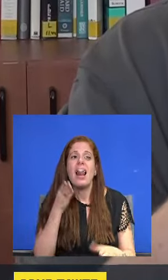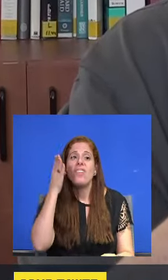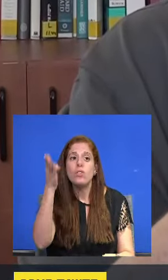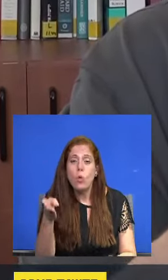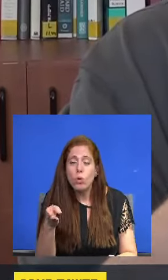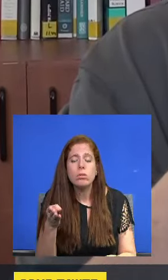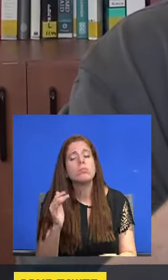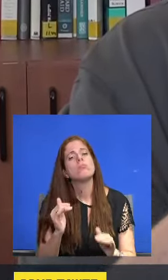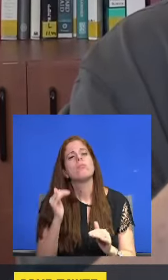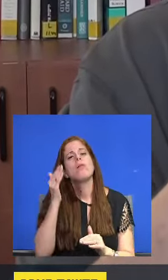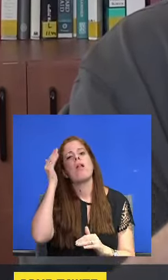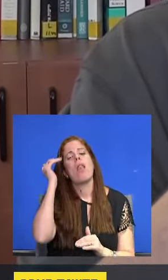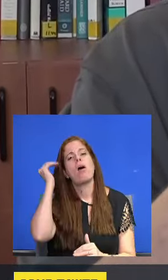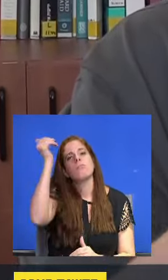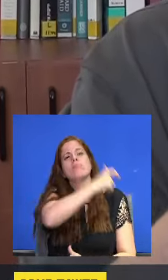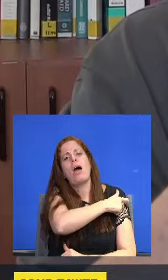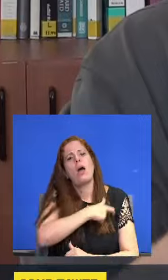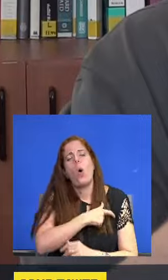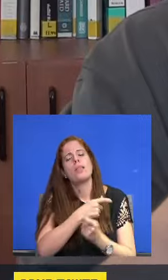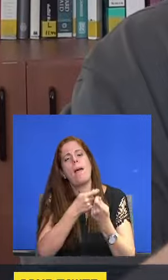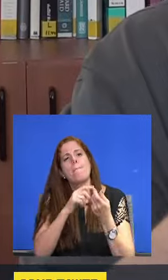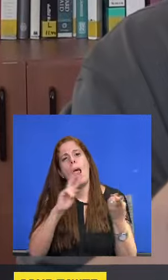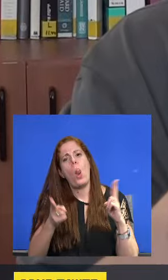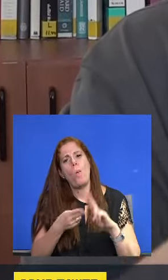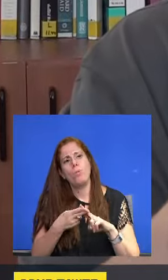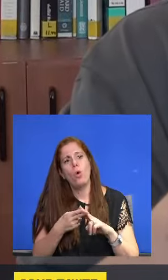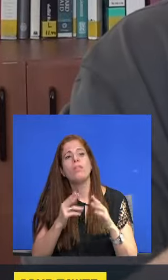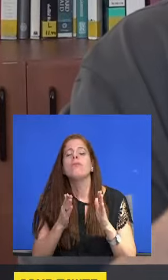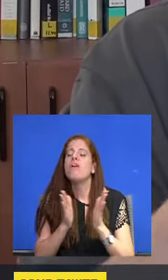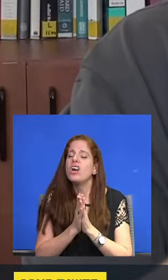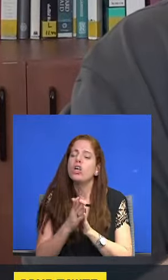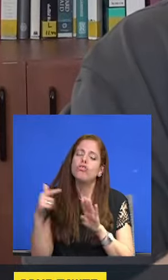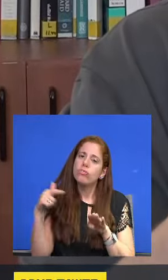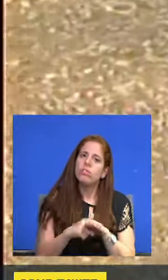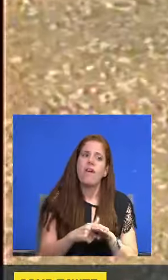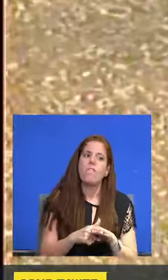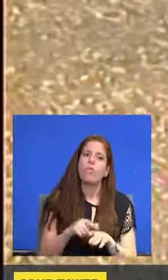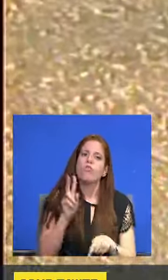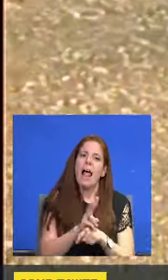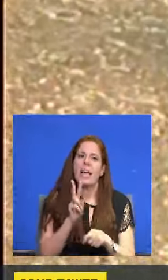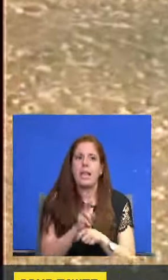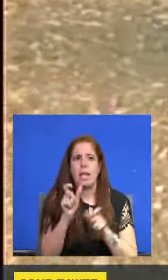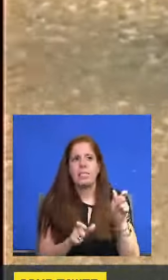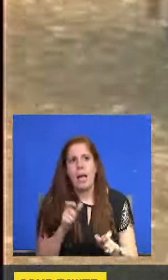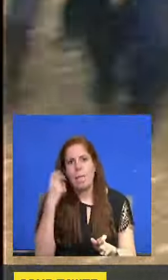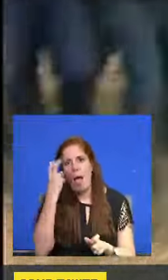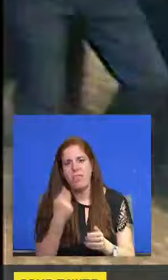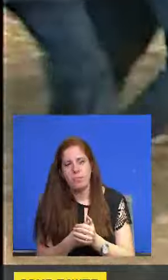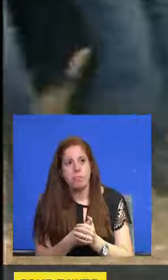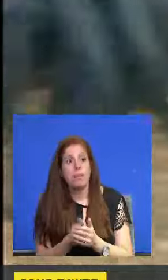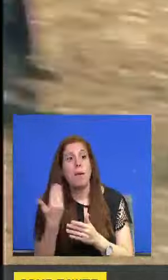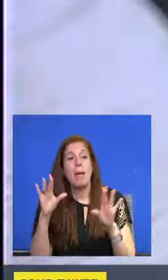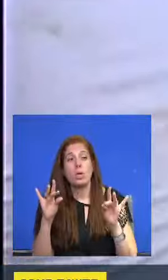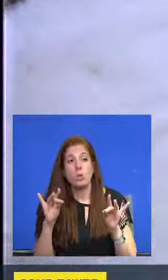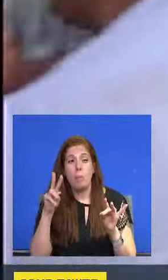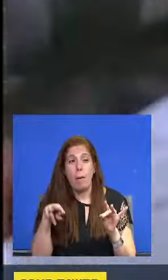לערכאות הבינלאומיות ולבקש התערבות בינלאומית למען ההגנה על האזרחים הערבים. מאז אוקטובר 2000 המשטרה שינתה